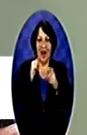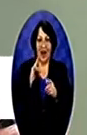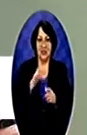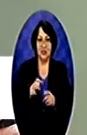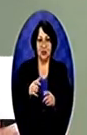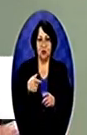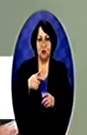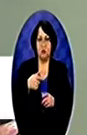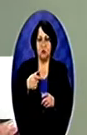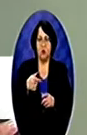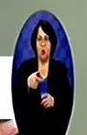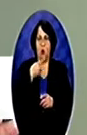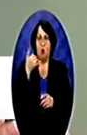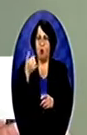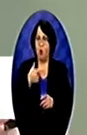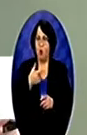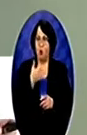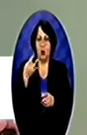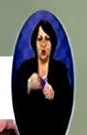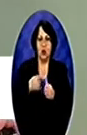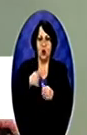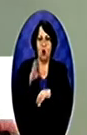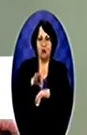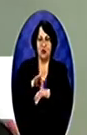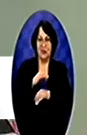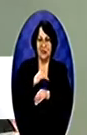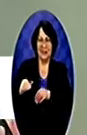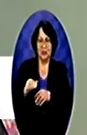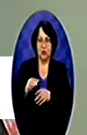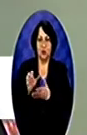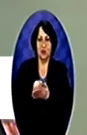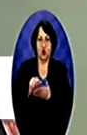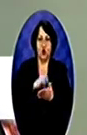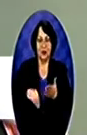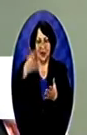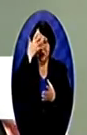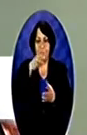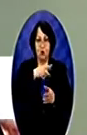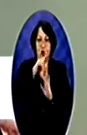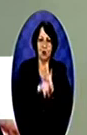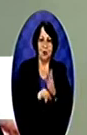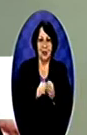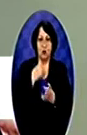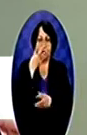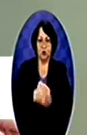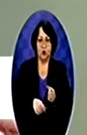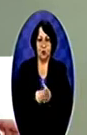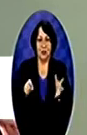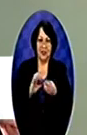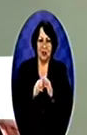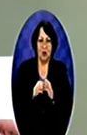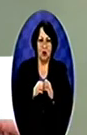боловсруулах чиглэлээр засгийн газрын одоо мөрийн хөтөлбөр явсан. А 4 жил энийг хэрэглээд тухайн хуур гэдэг өвчин